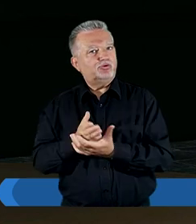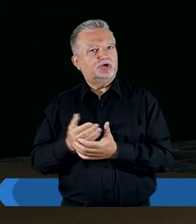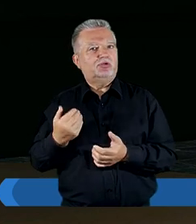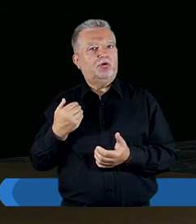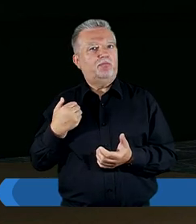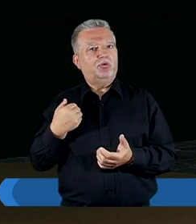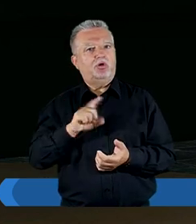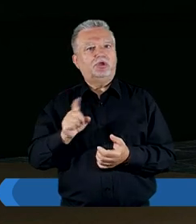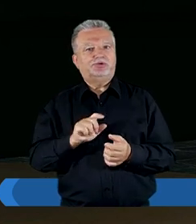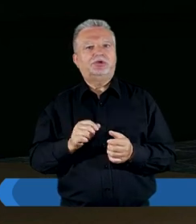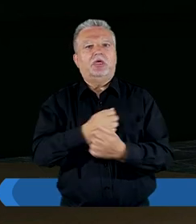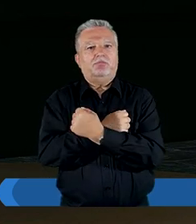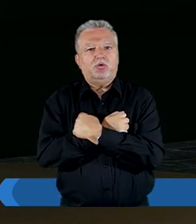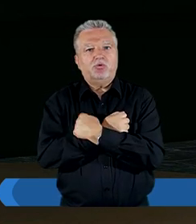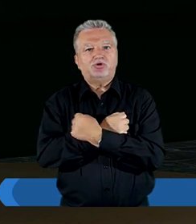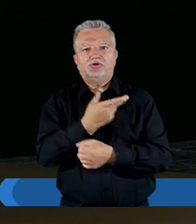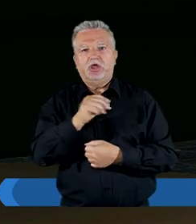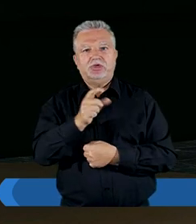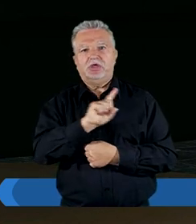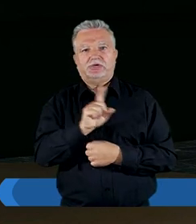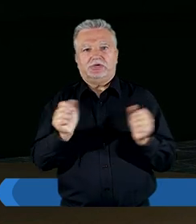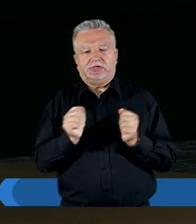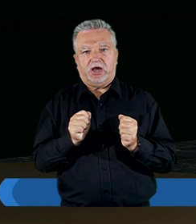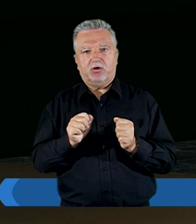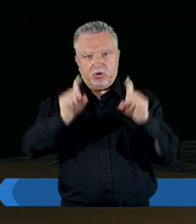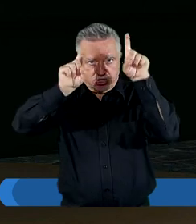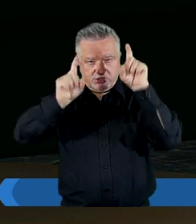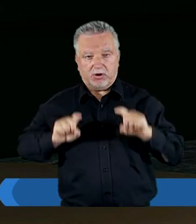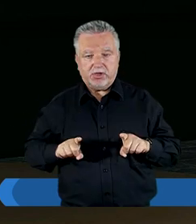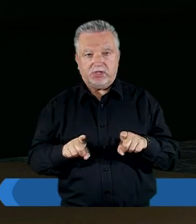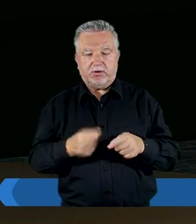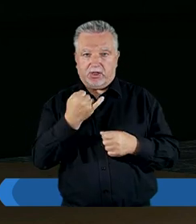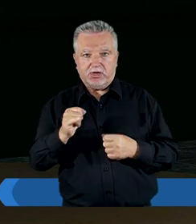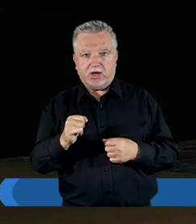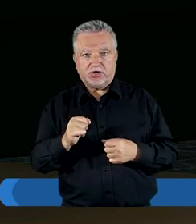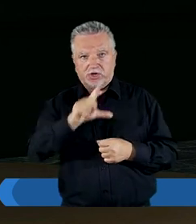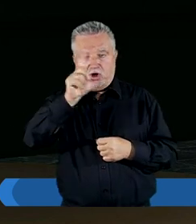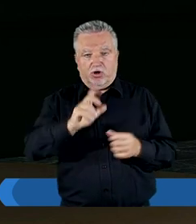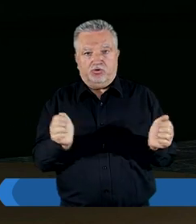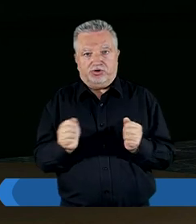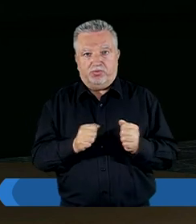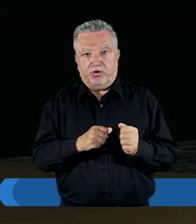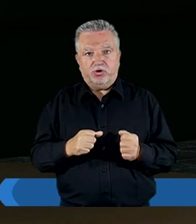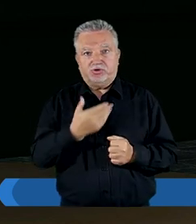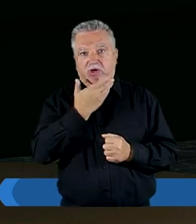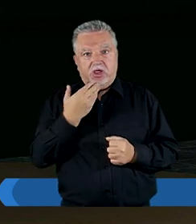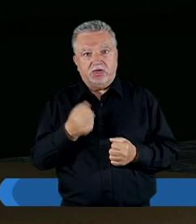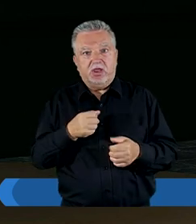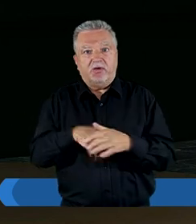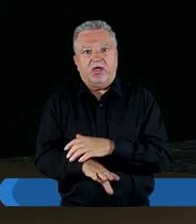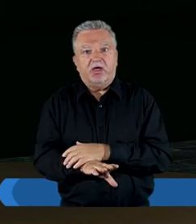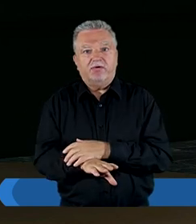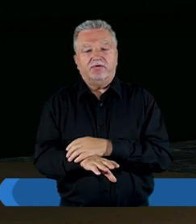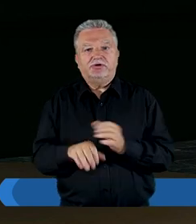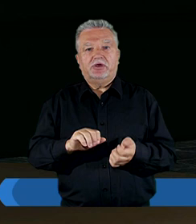miłości, a nie ze strachu. Mhm. Szatan działa zupełnie inaczej. Szatan doprowadza do tego, że ludzie się boją, że nie mają wyjścia